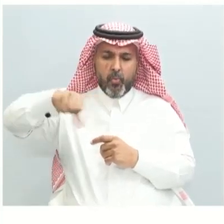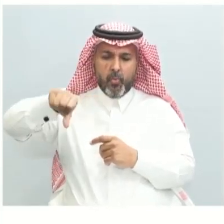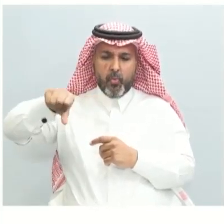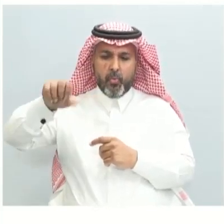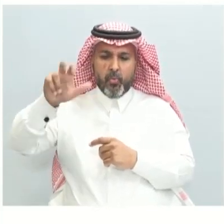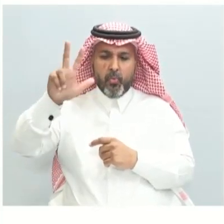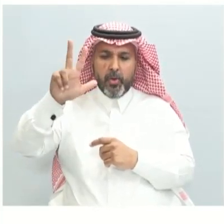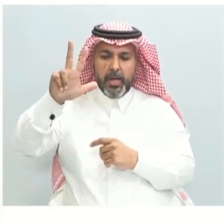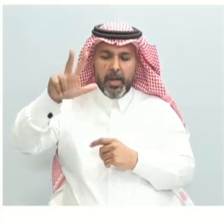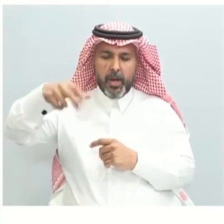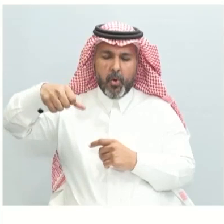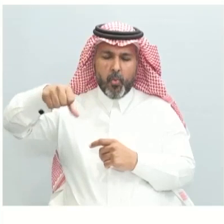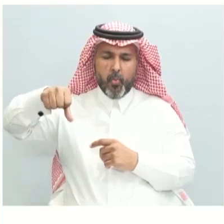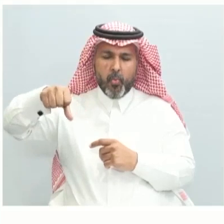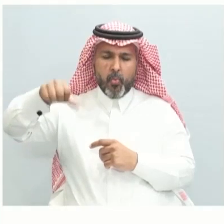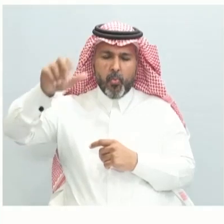احساس فطري